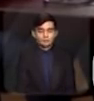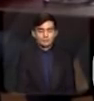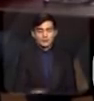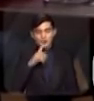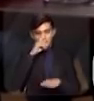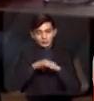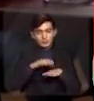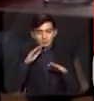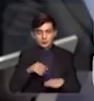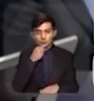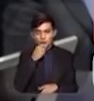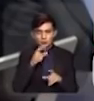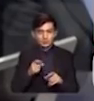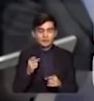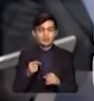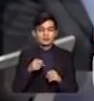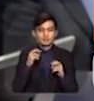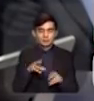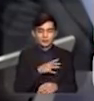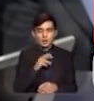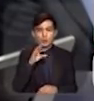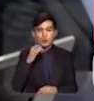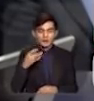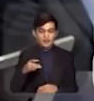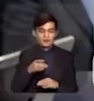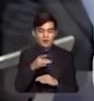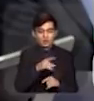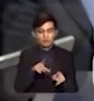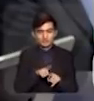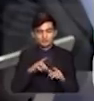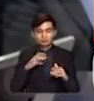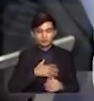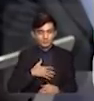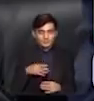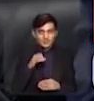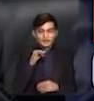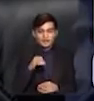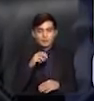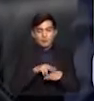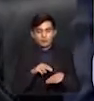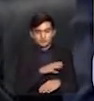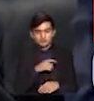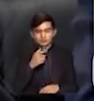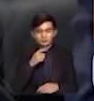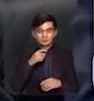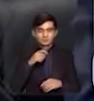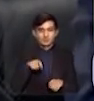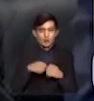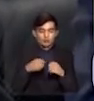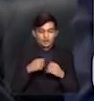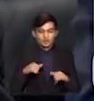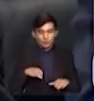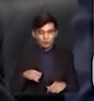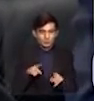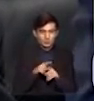Үкіметте бүгін журналистерді ең алдымен Қордайдағы жағдай алаңдатты. Полицейлер тәртіпсіздіктерге байланысты 25 қылмыстық іс қозғалды деп